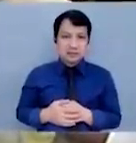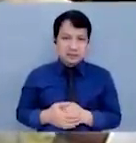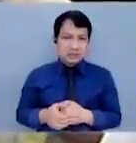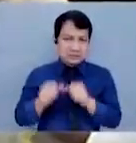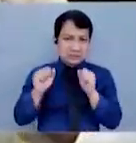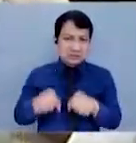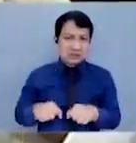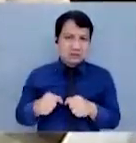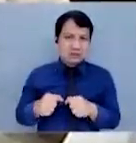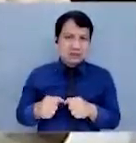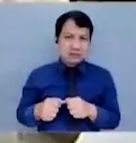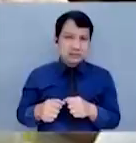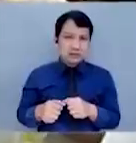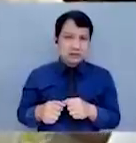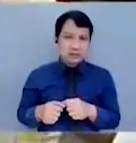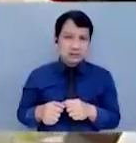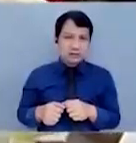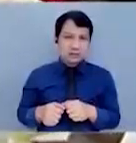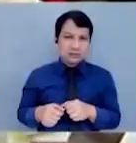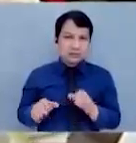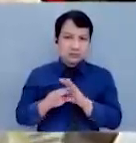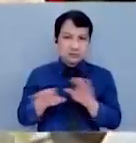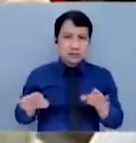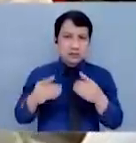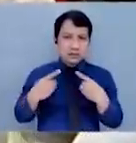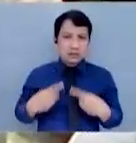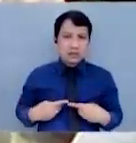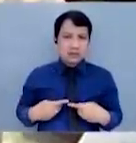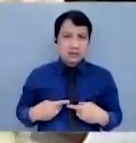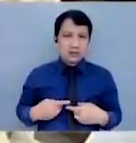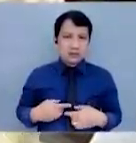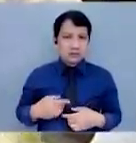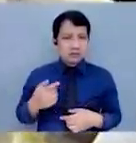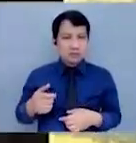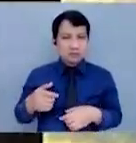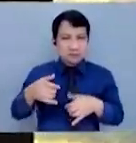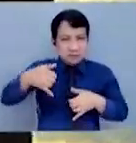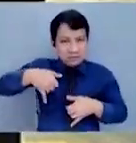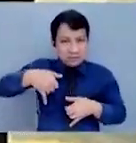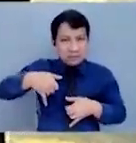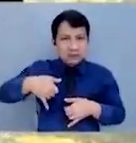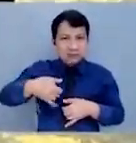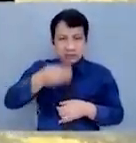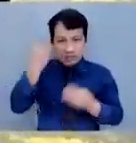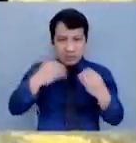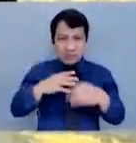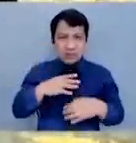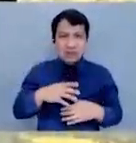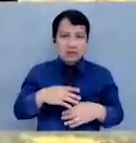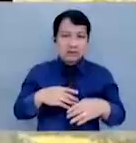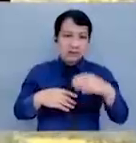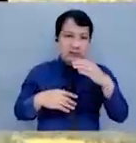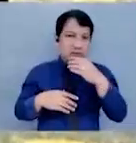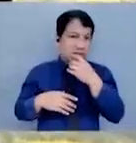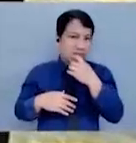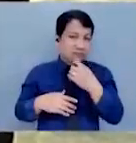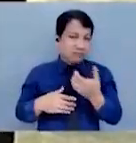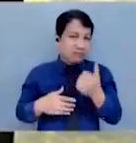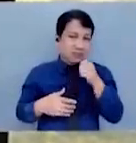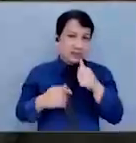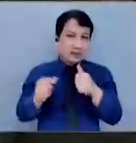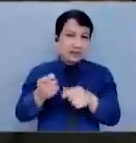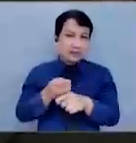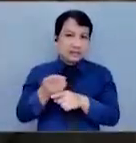Huwag ka na mag-dress. Oo, huwag na ako mag-dress. Huwag ka na mag-heels. Huwag na ako mag-ayos. Ang Men Are From QC, Women Are From Alabang ay